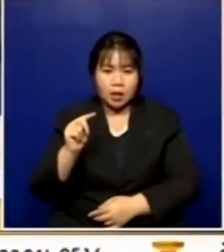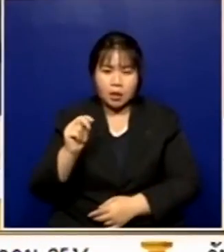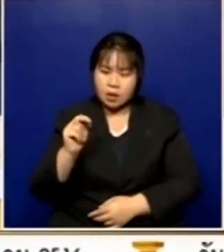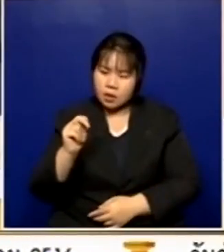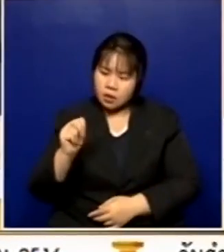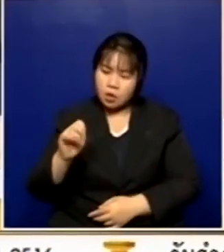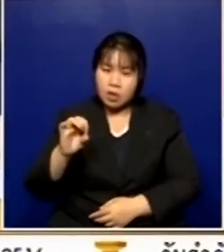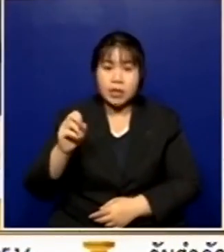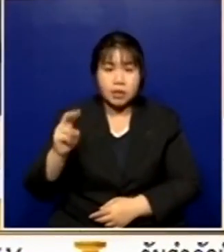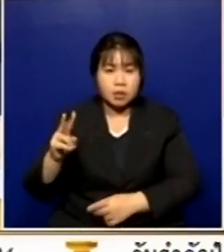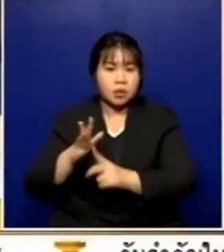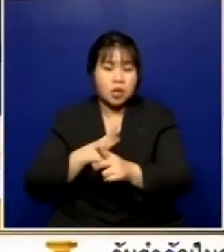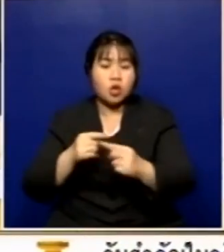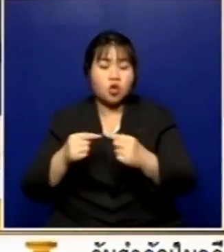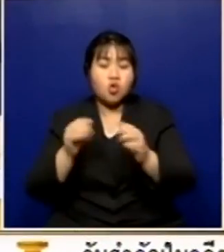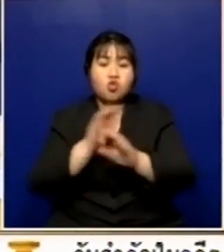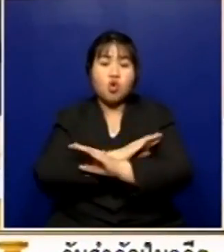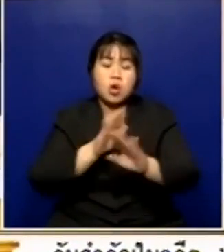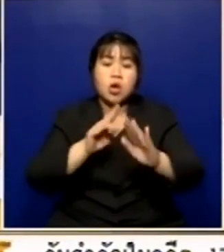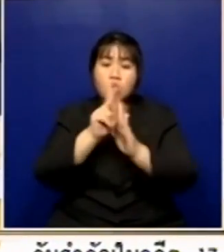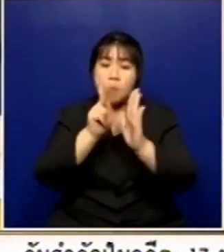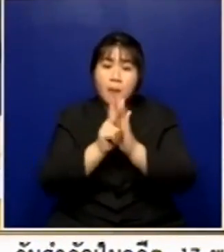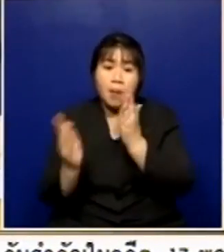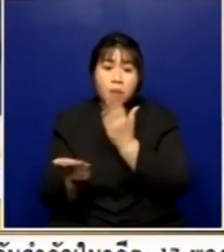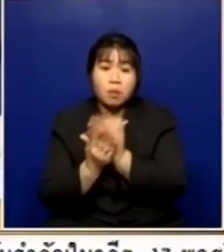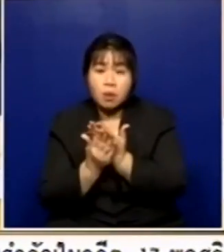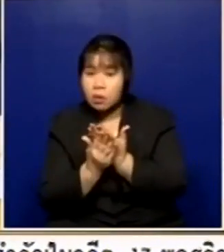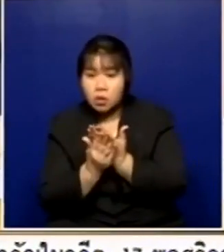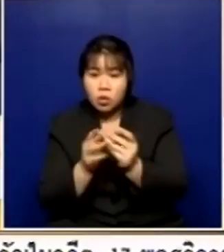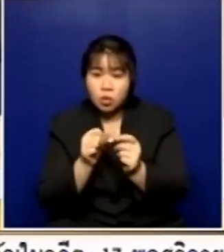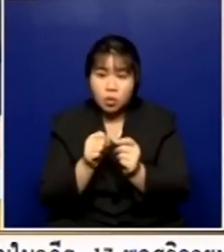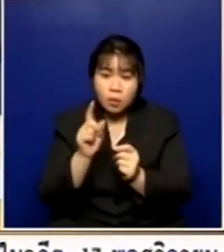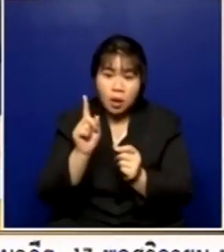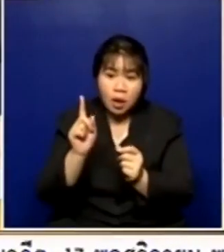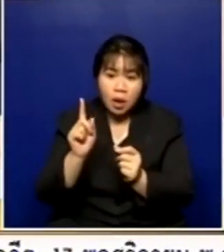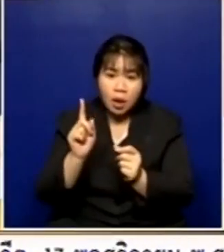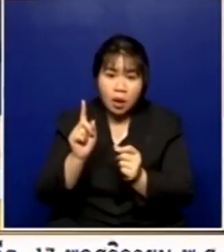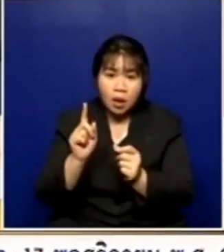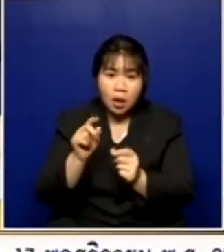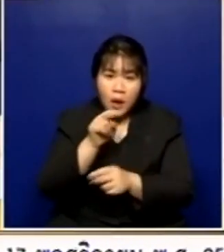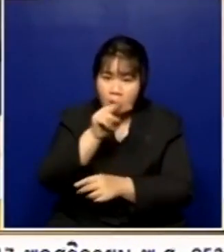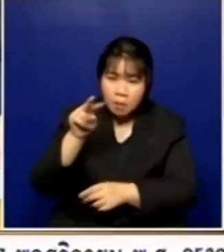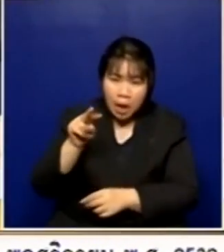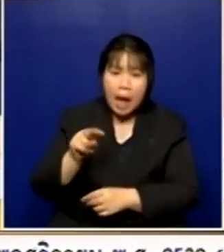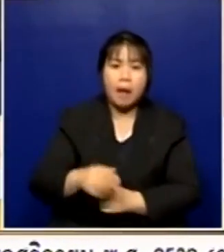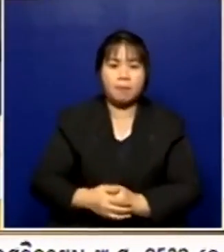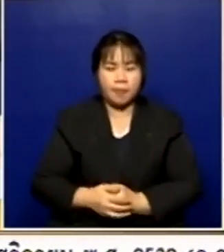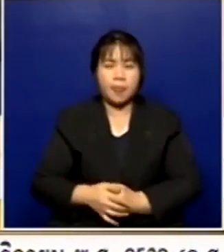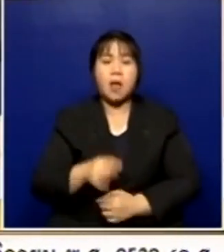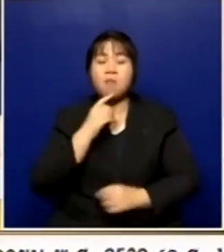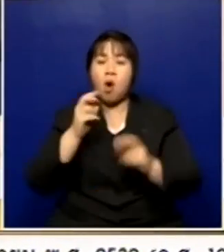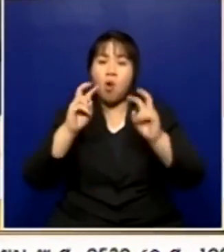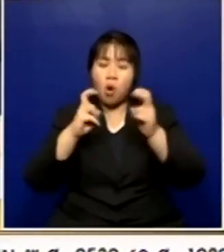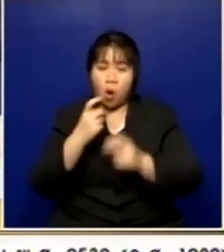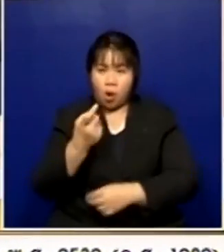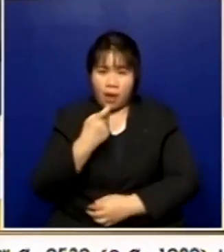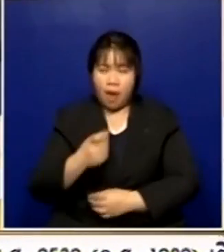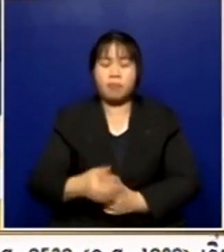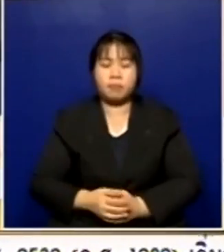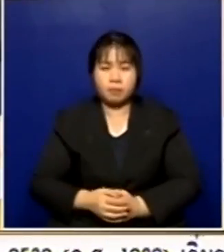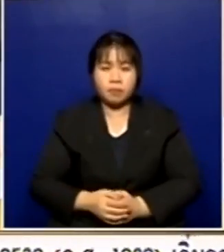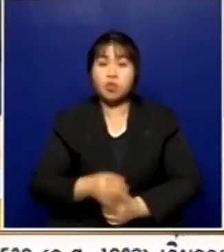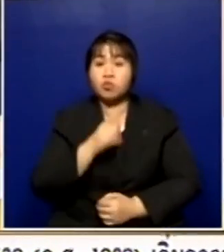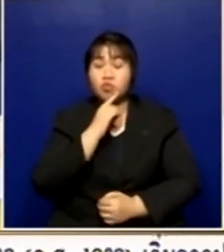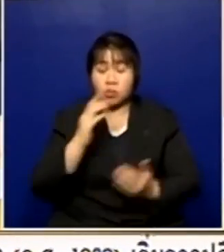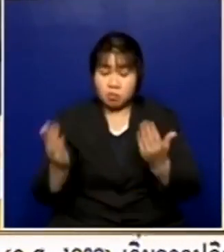การยกเลิกกฎหมายประกอบรัฐธรรมนูญท่านอยู่นะครับไม่ทราบพอดีเห็นท่านตั้งประเด็นขึ้นมาว่ามีการยกเลิก